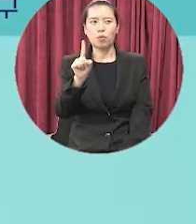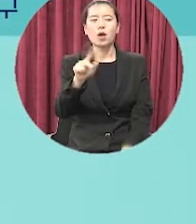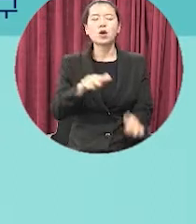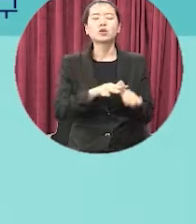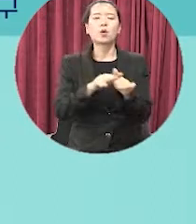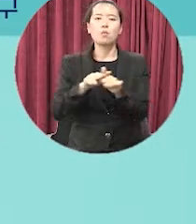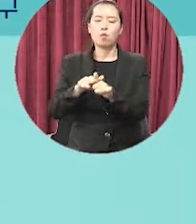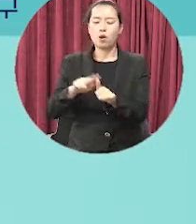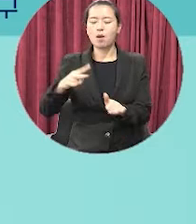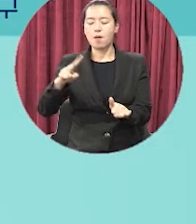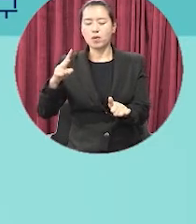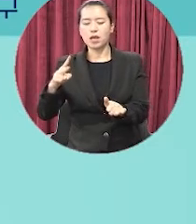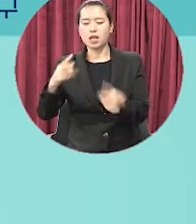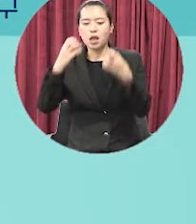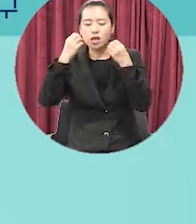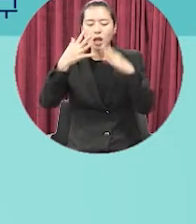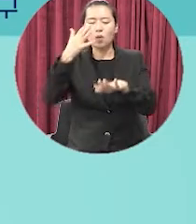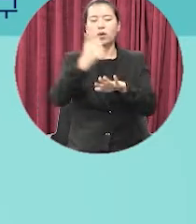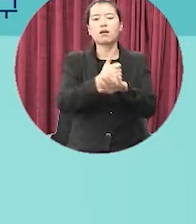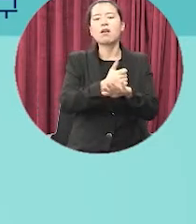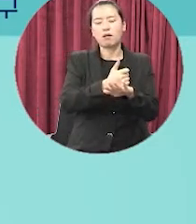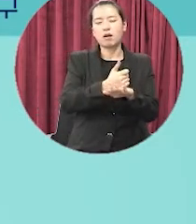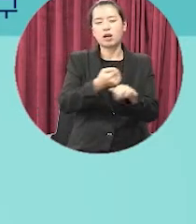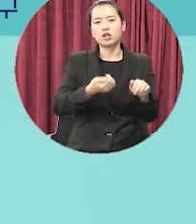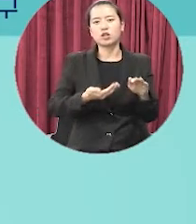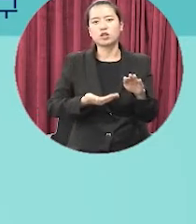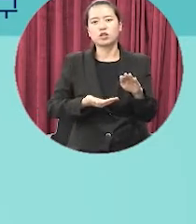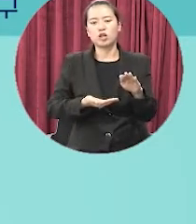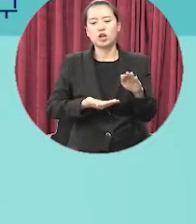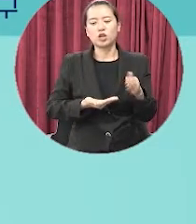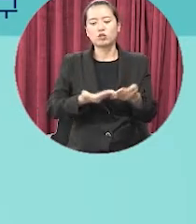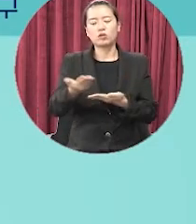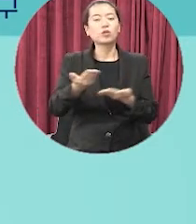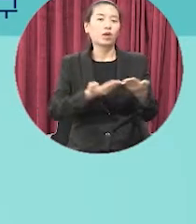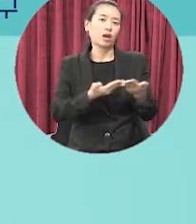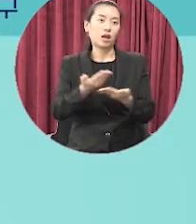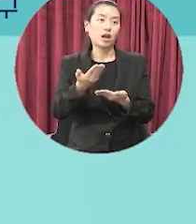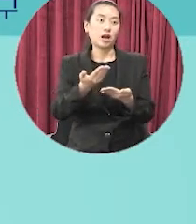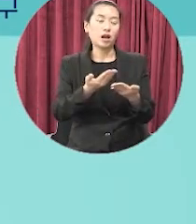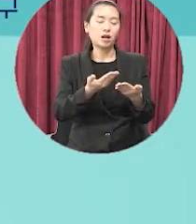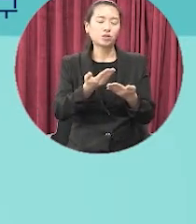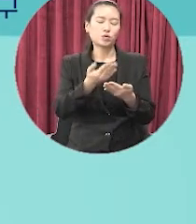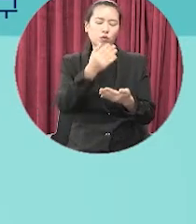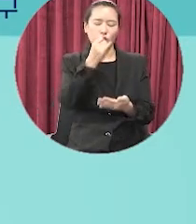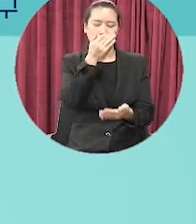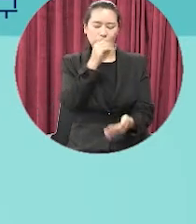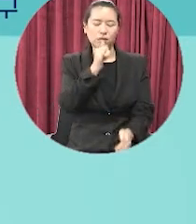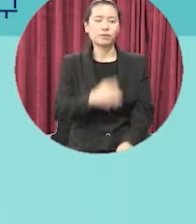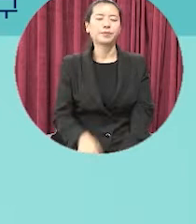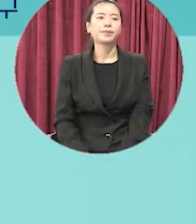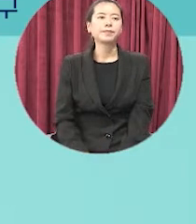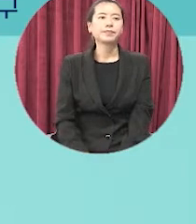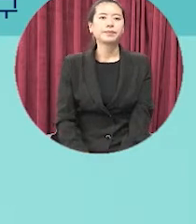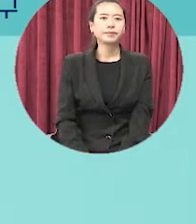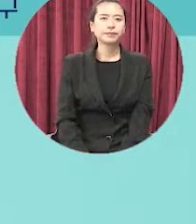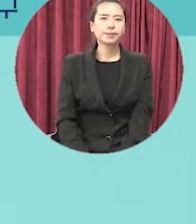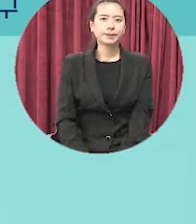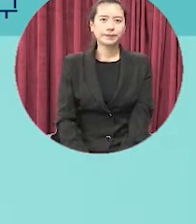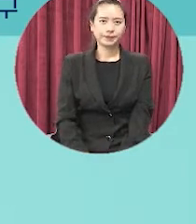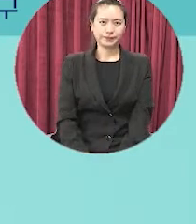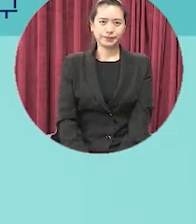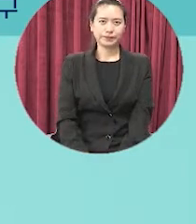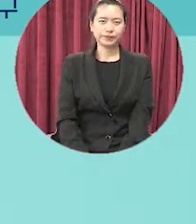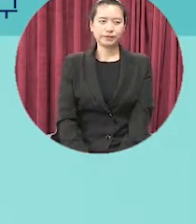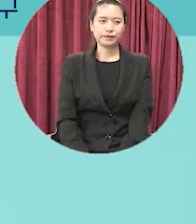실시간으로 해야 될텐데 그래서 싫지 저희가 이런 20세기 기반의 실시간 변화를 구입을 했구요 제가